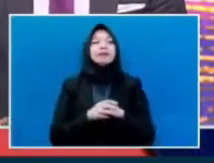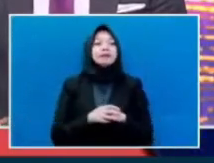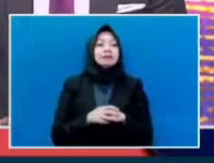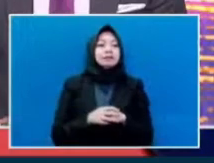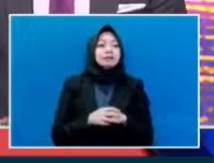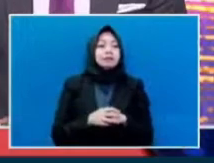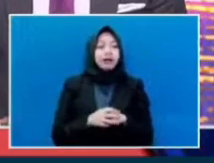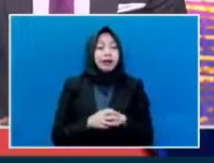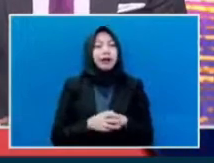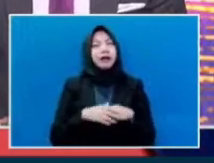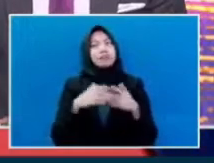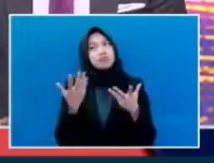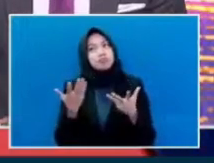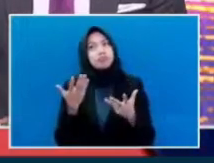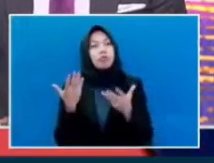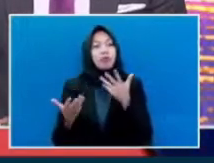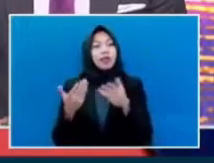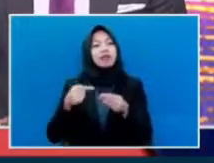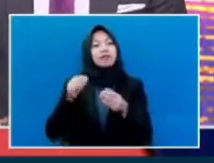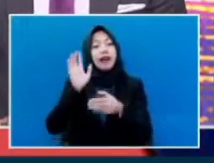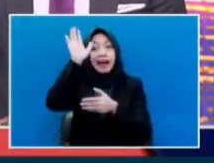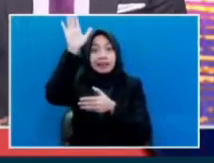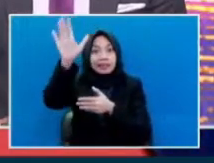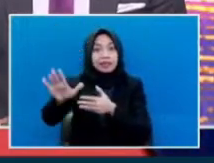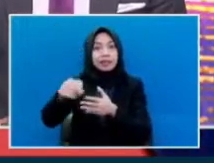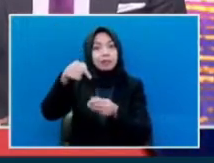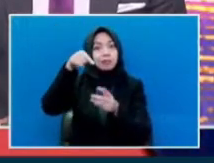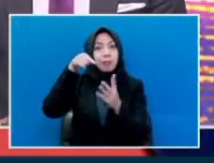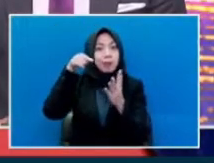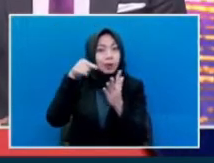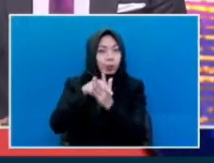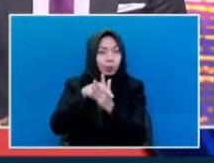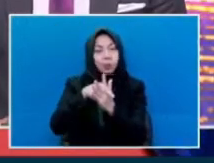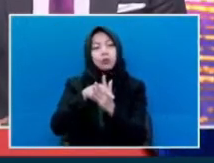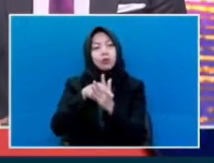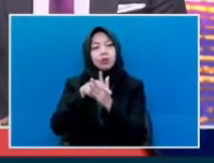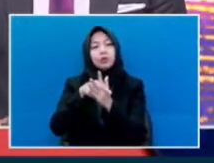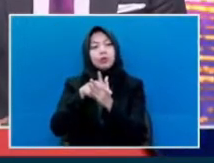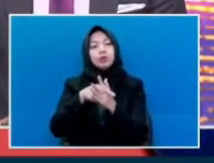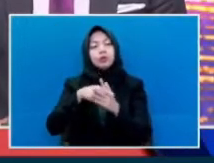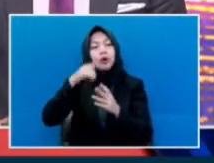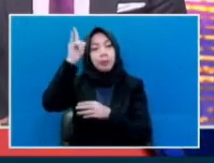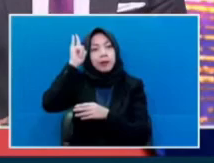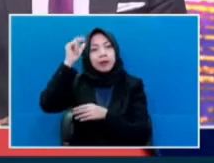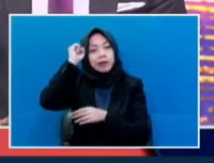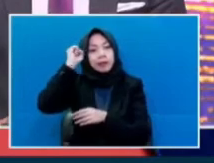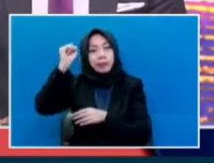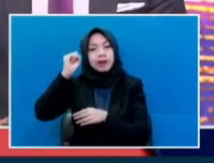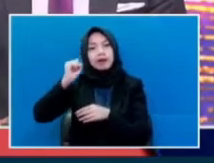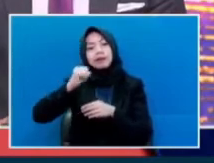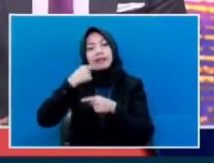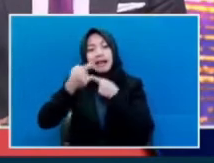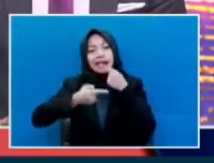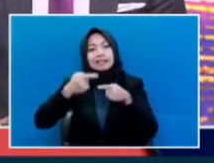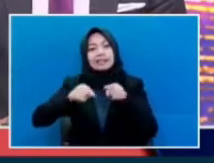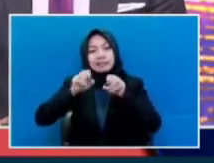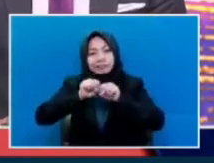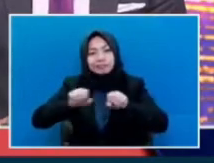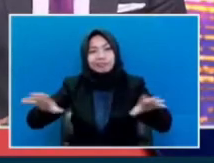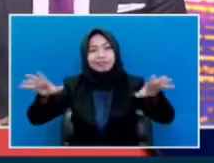PDIP bisa lebih fokus untuk ee apa narasi-narasi yang lebih konstruktif he